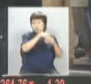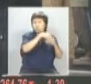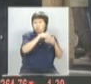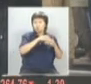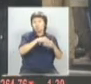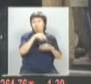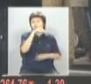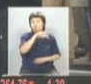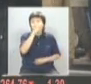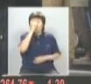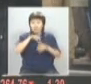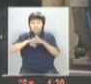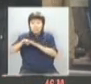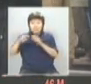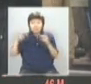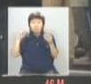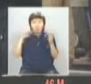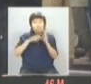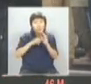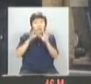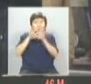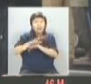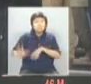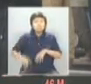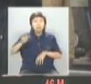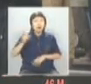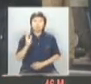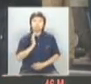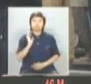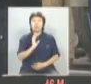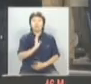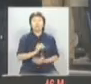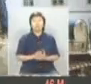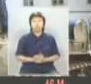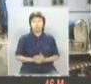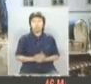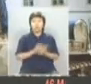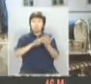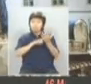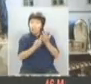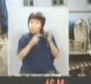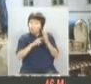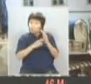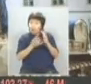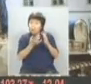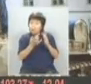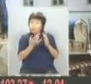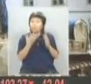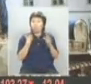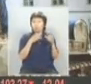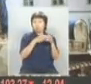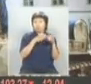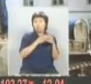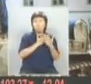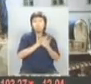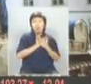องพวกสุนักในท Χิวิทยาการออกมาปรากฏตัวเช่นนี้แลกความได้ว่าเพอปลุกๆขวันของฝ่ายที่ยังคงจงรกพก